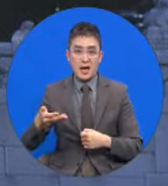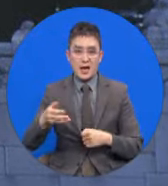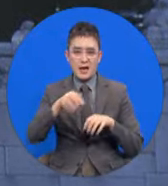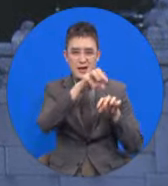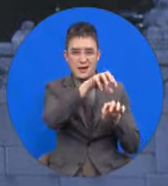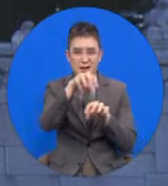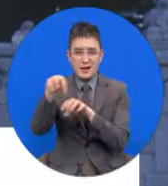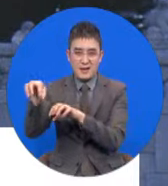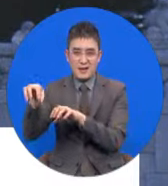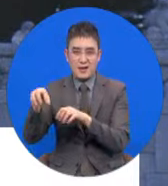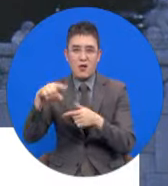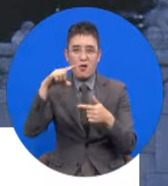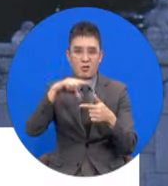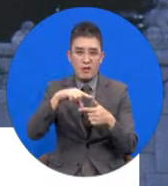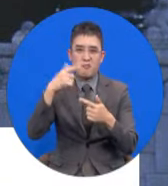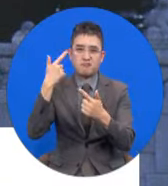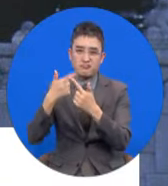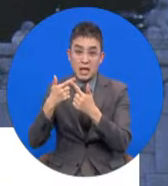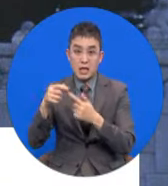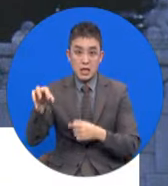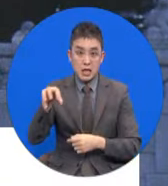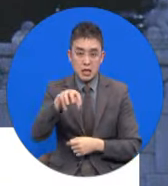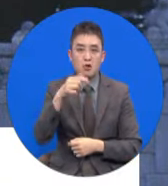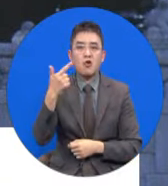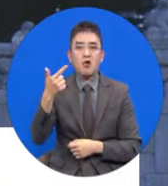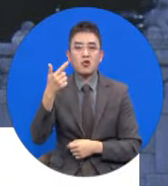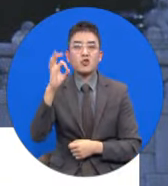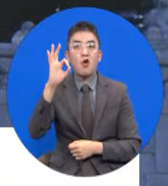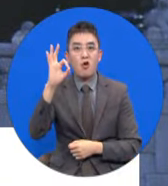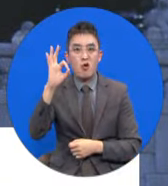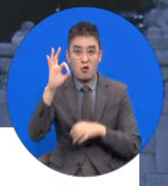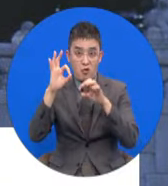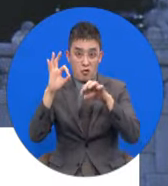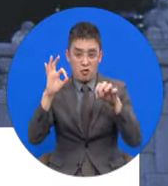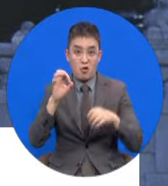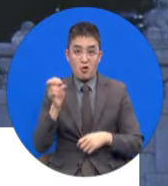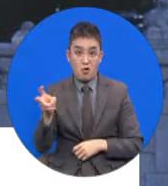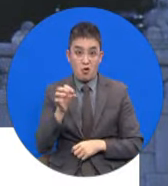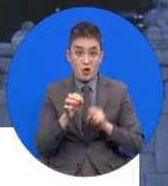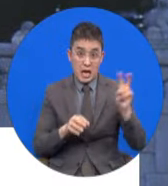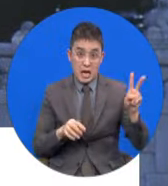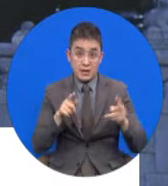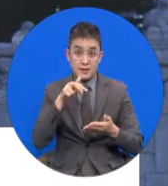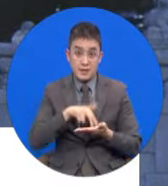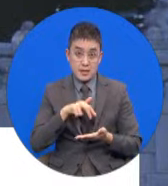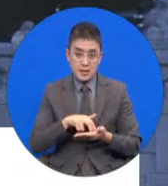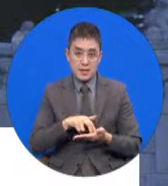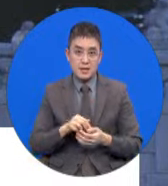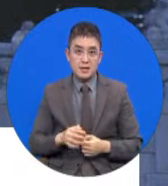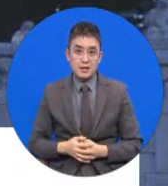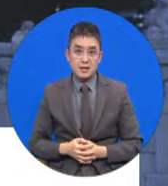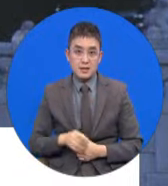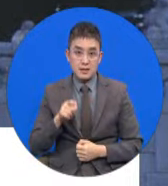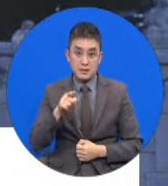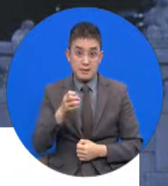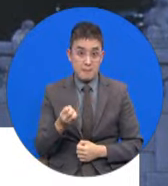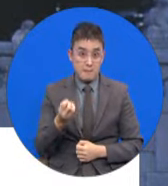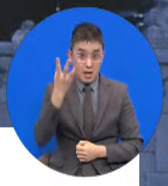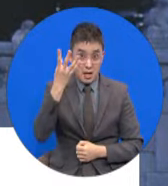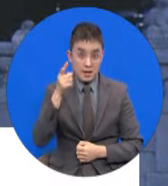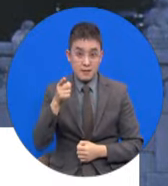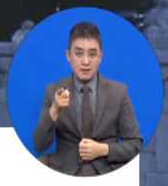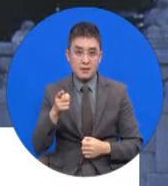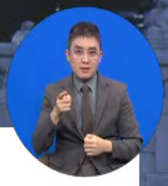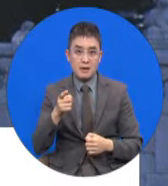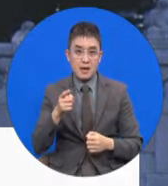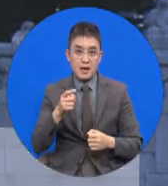주변의 경남과 부산의 10개 선거구를 의미합니다. 여야는 이 지역 승패가 전체 총선에 영향을 줄 수 있다라고도